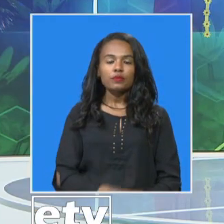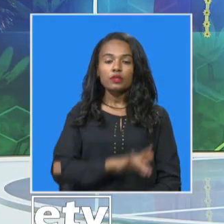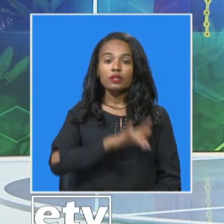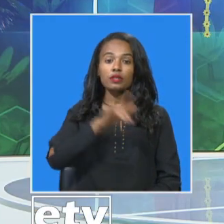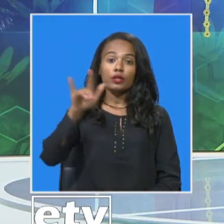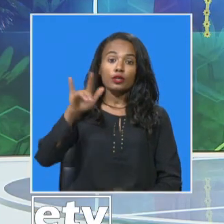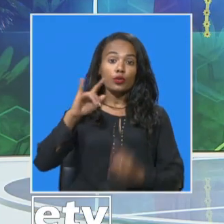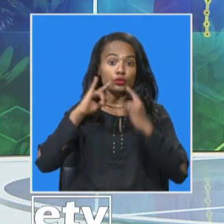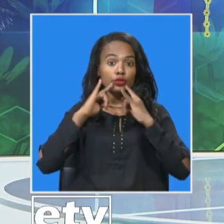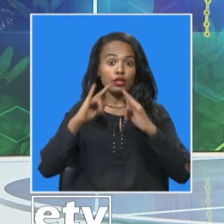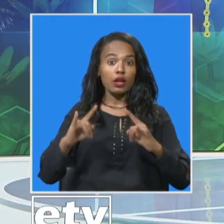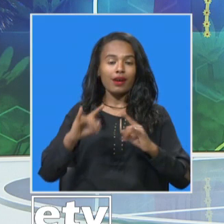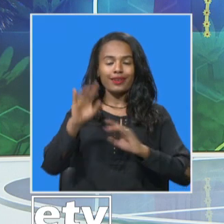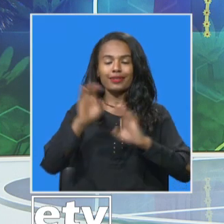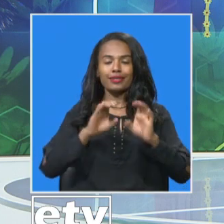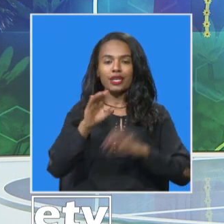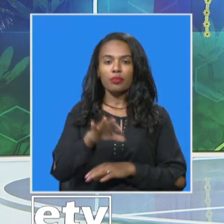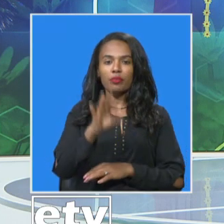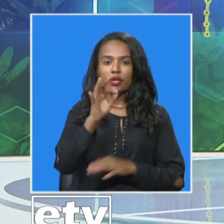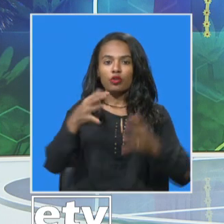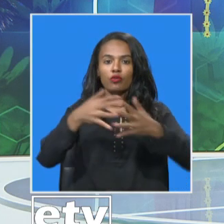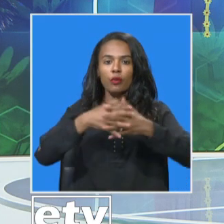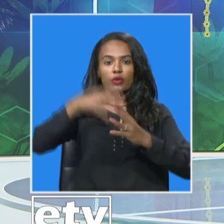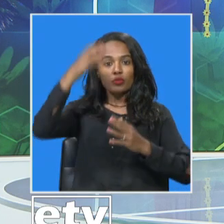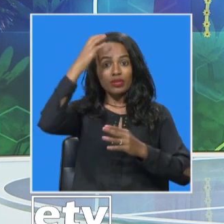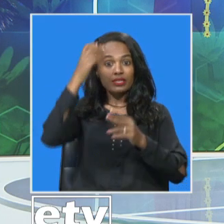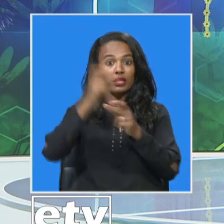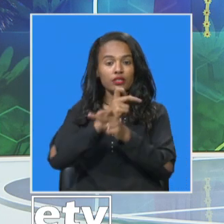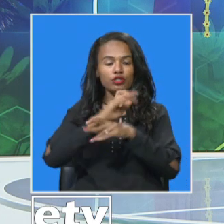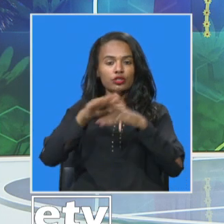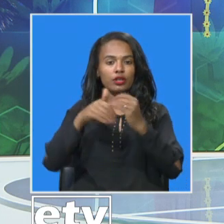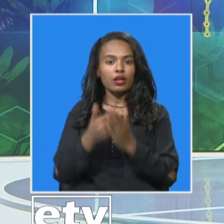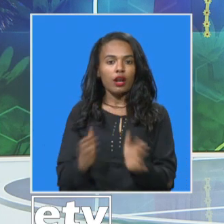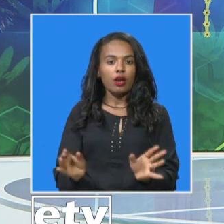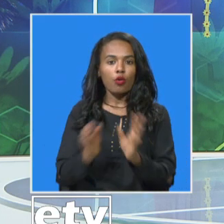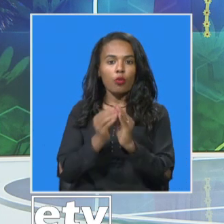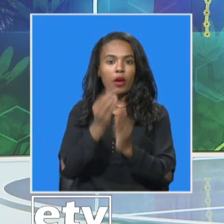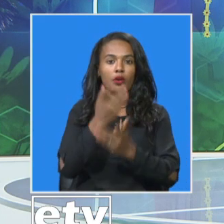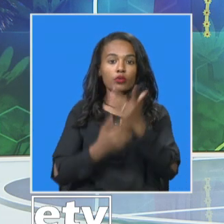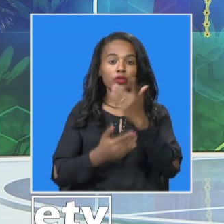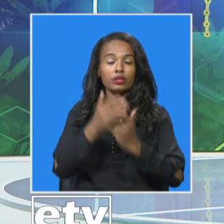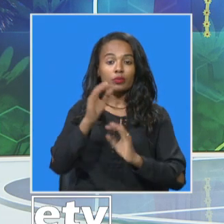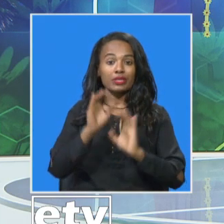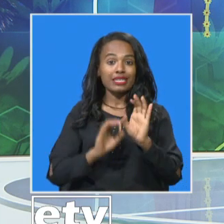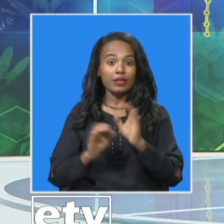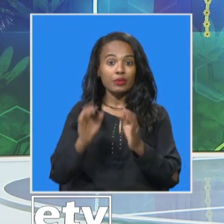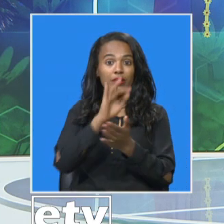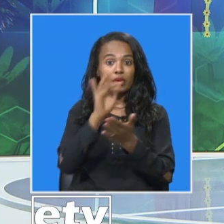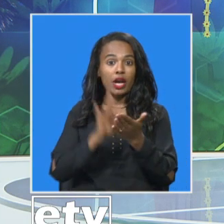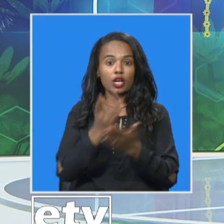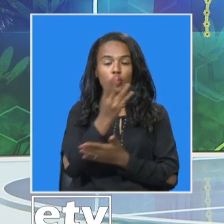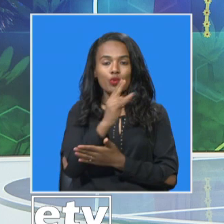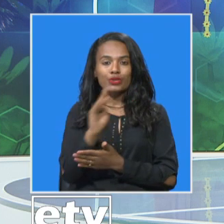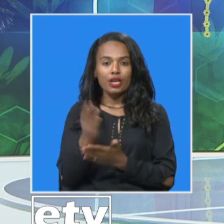የውጭ ዜና። እየተካሄደ በሚገኘው የተባበሩት መንግስታት ድርጅት ጠቅላላ ጉባኤ ውይይት በተደረገበት